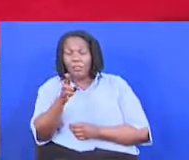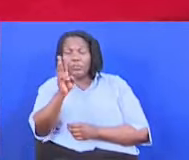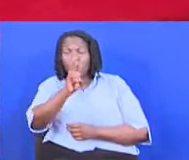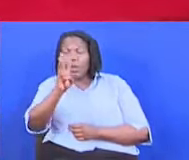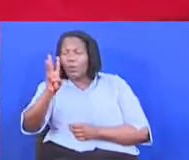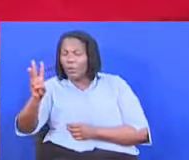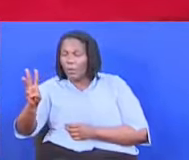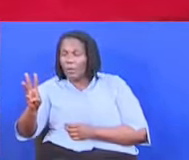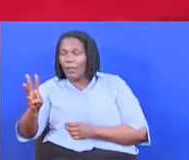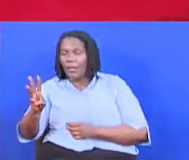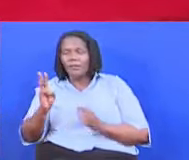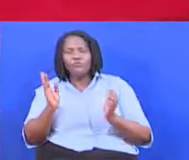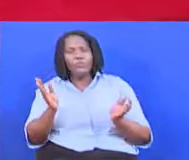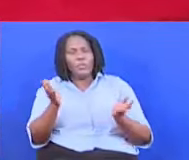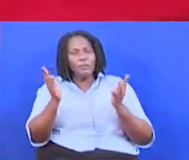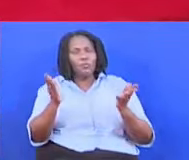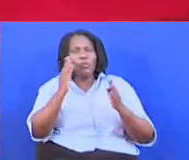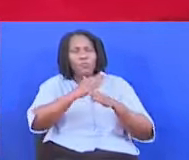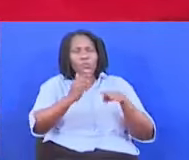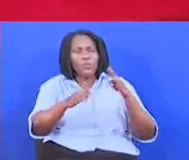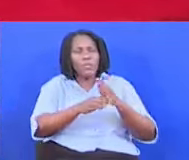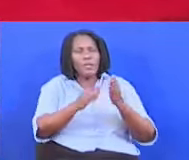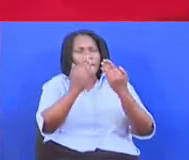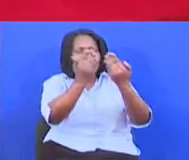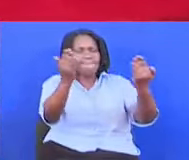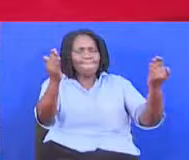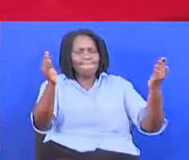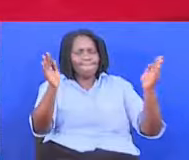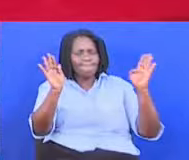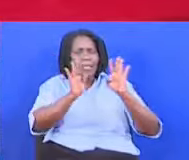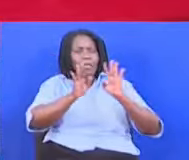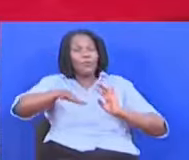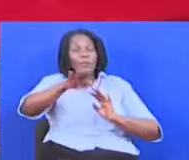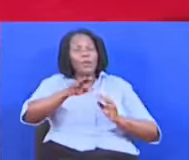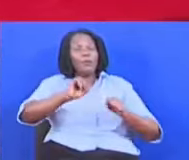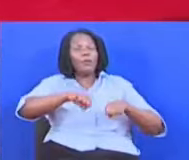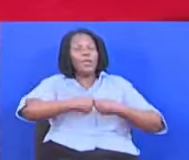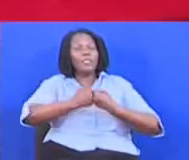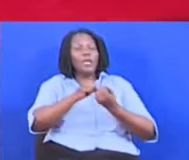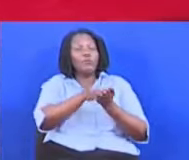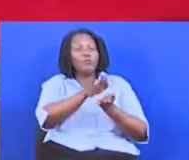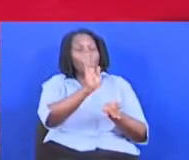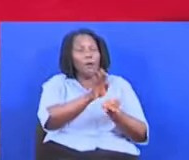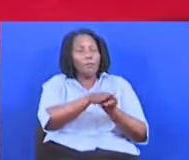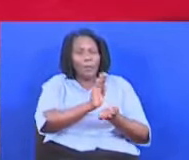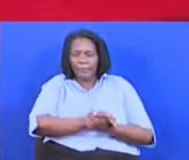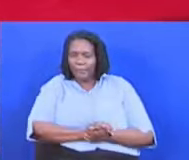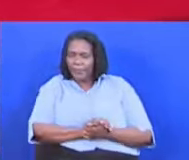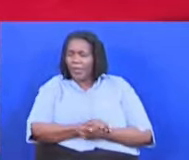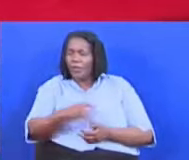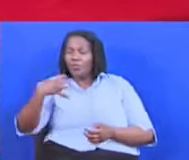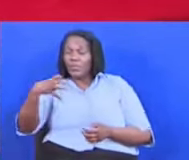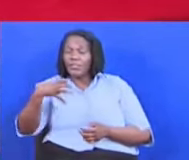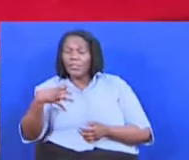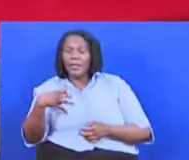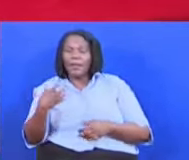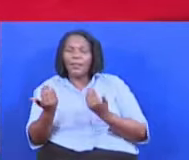vizimba katika maeneo yenye changamoto ya mamba. Wizara inatoa rai kwa waheshimiwa